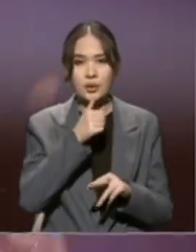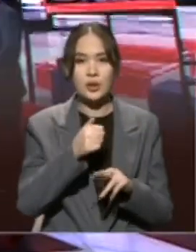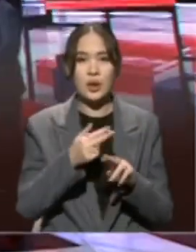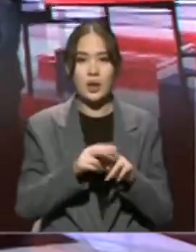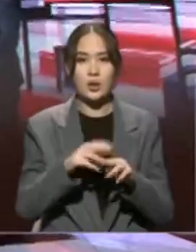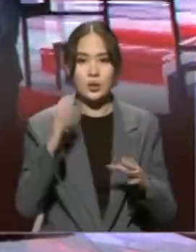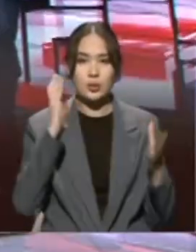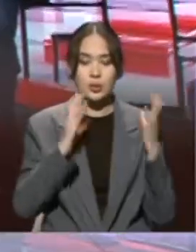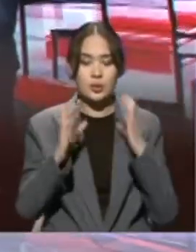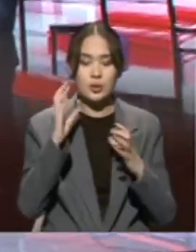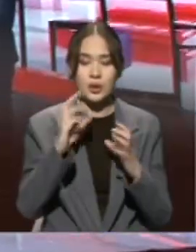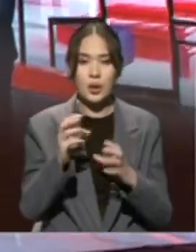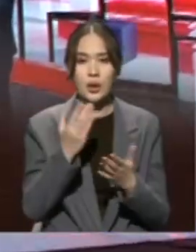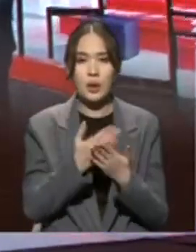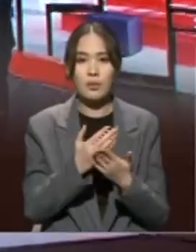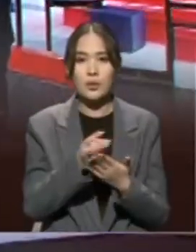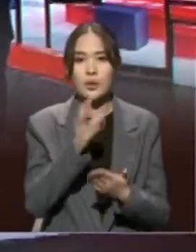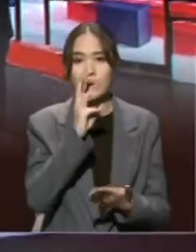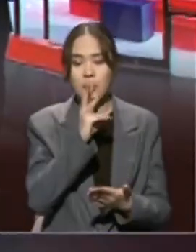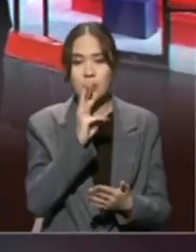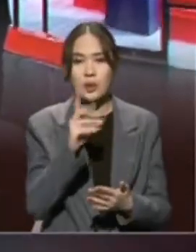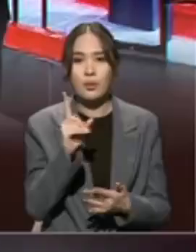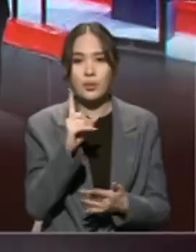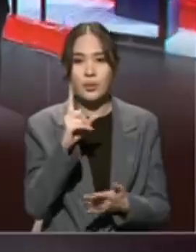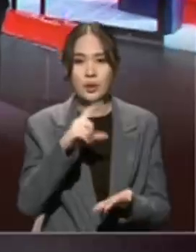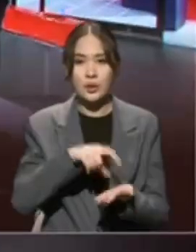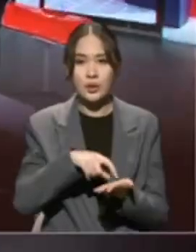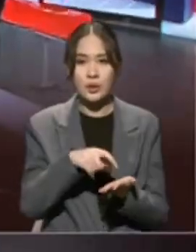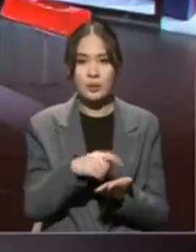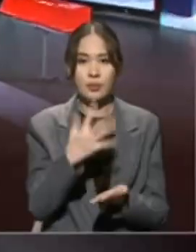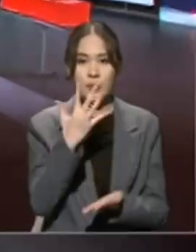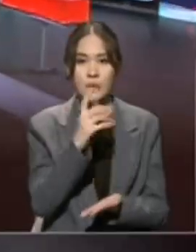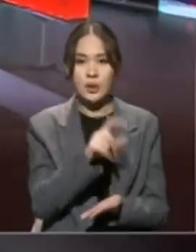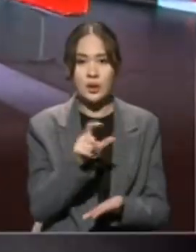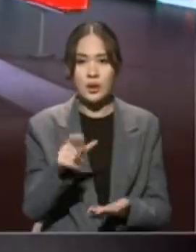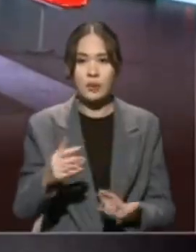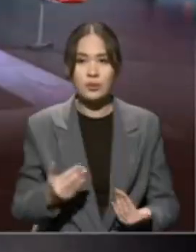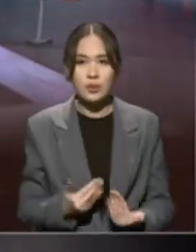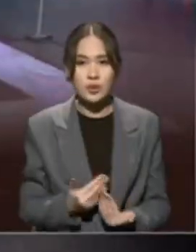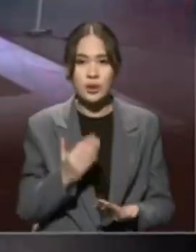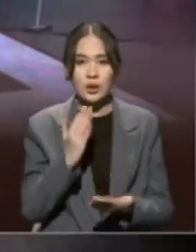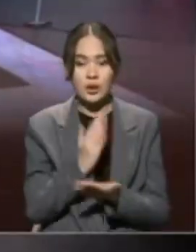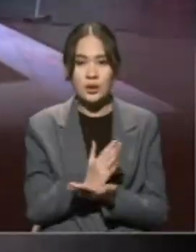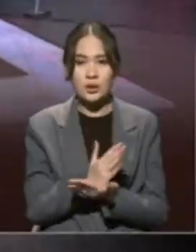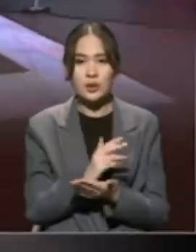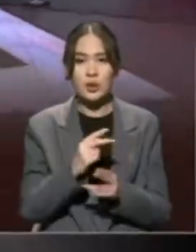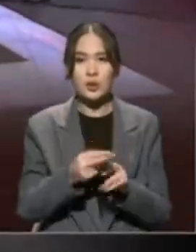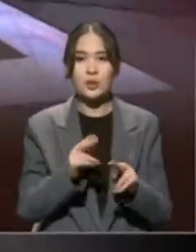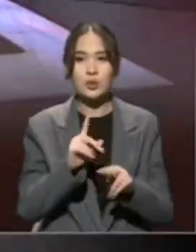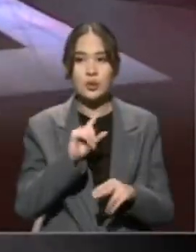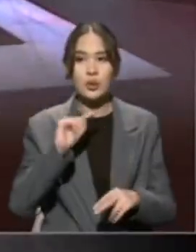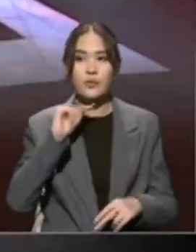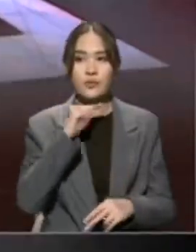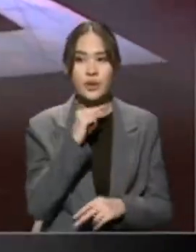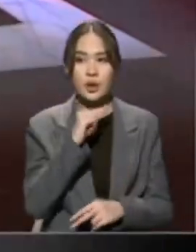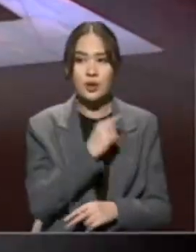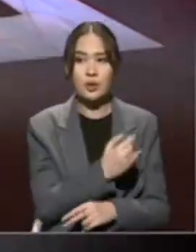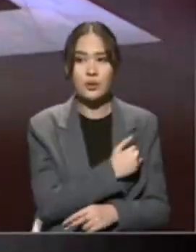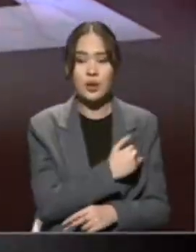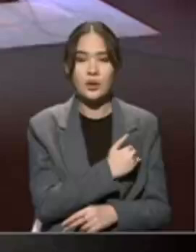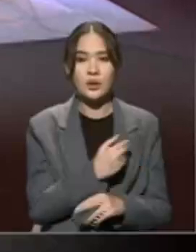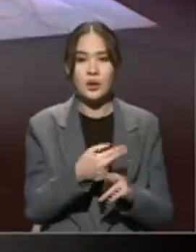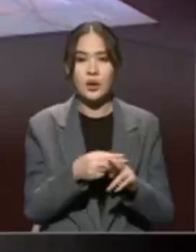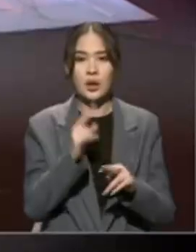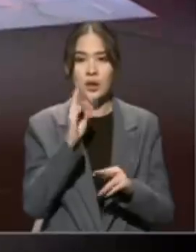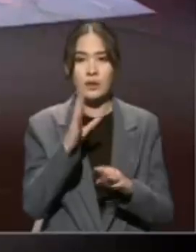айлығы қандай, жалақы қарапайым. Бір бөлмеде 5 адам семьясымен тұрып жатқан кісілер бар, иә, өйткені үнемдегісі келеді. Қазір мен баспана